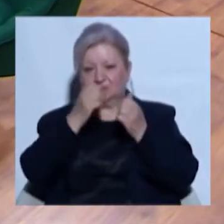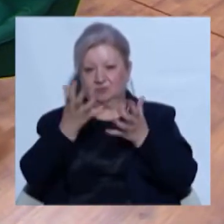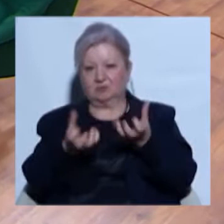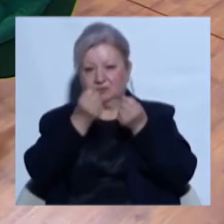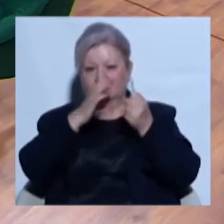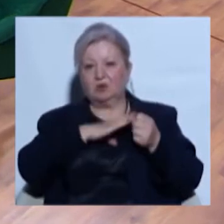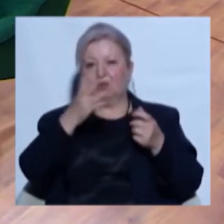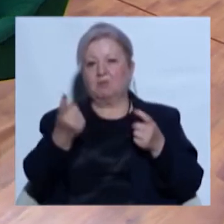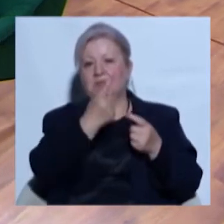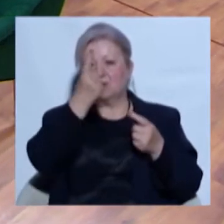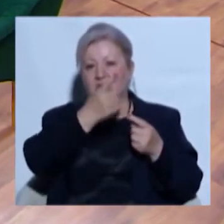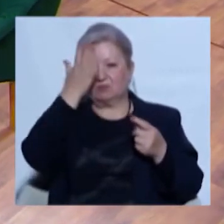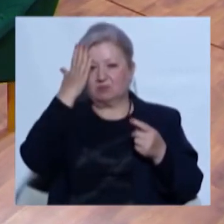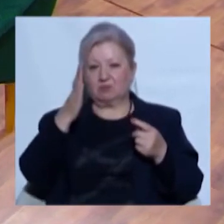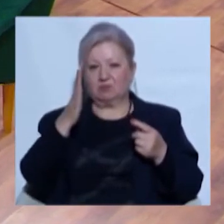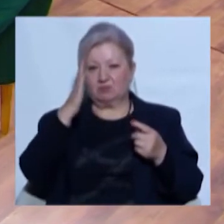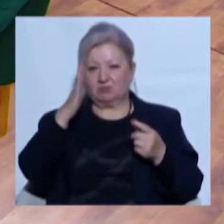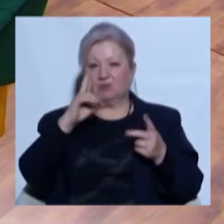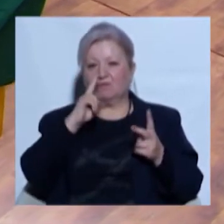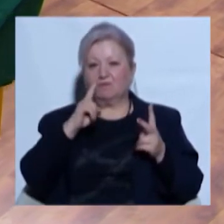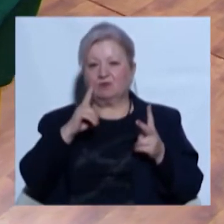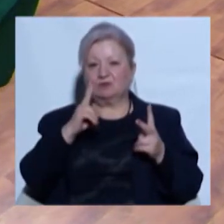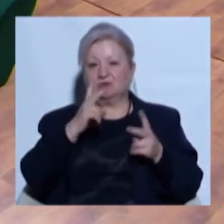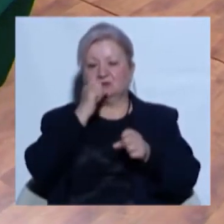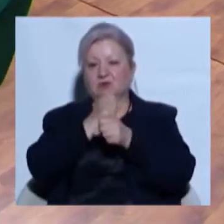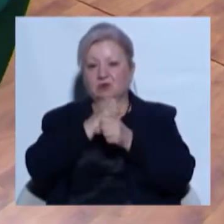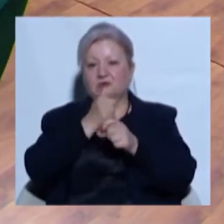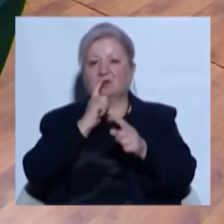პირველები გავხდებოდით, ვინც გამოჭედა რკინა.